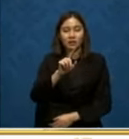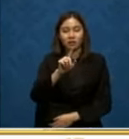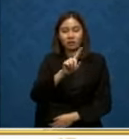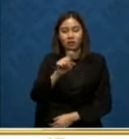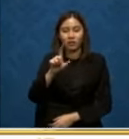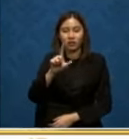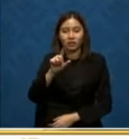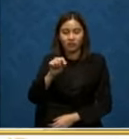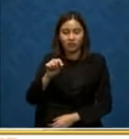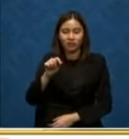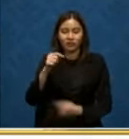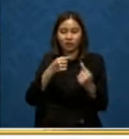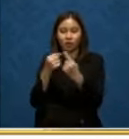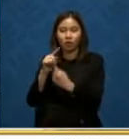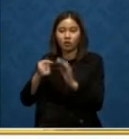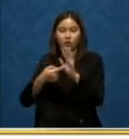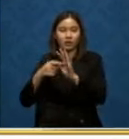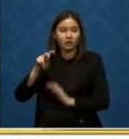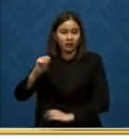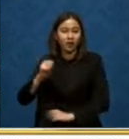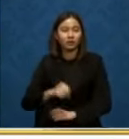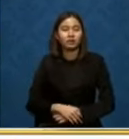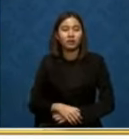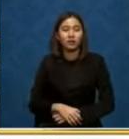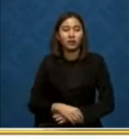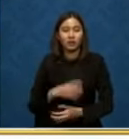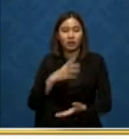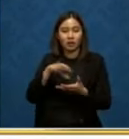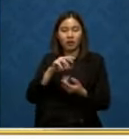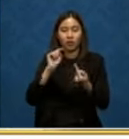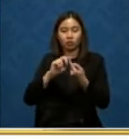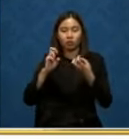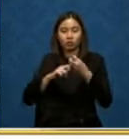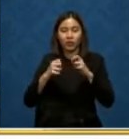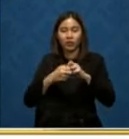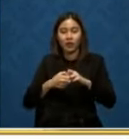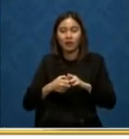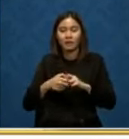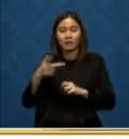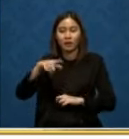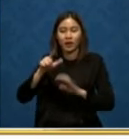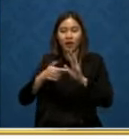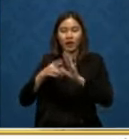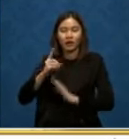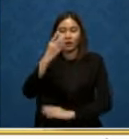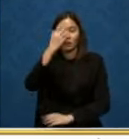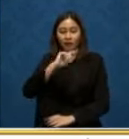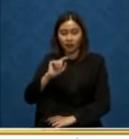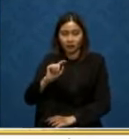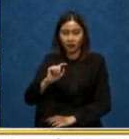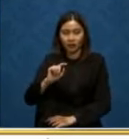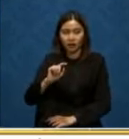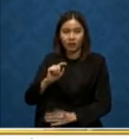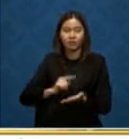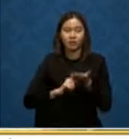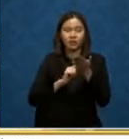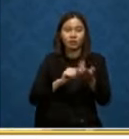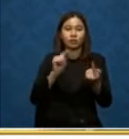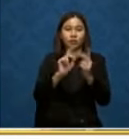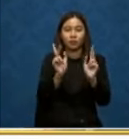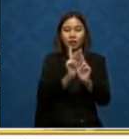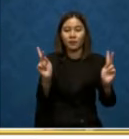กรชาวไร่อ้อยดังกล่าวได้นำเรียนปัญหาที่เกิดขึ้นต่อปลัดกระทรวงอุตสาหกรรมเพื่อให้ท่านนำเรียนเรื่องดังกล่าวเสนอคณะ